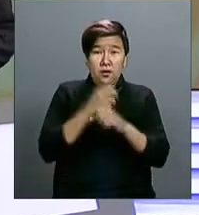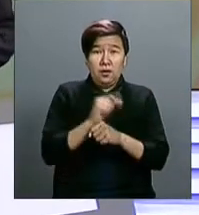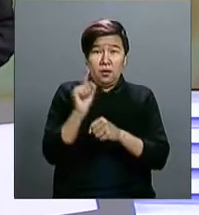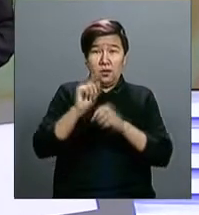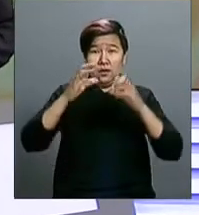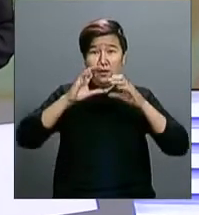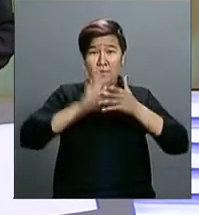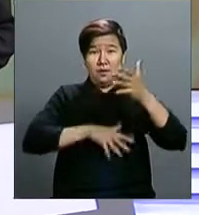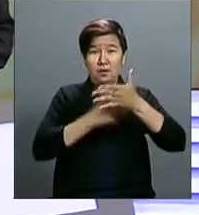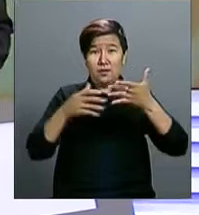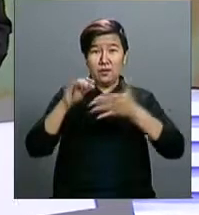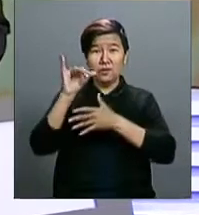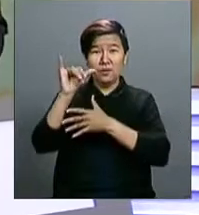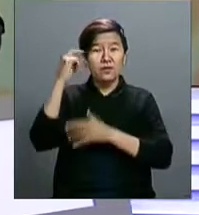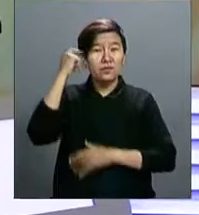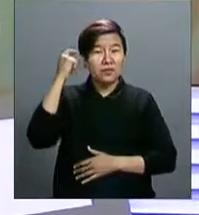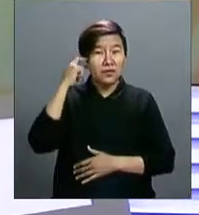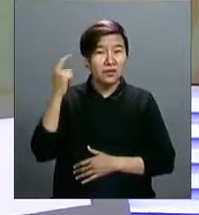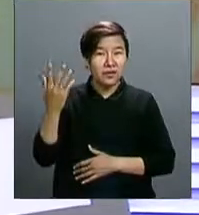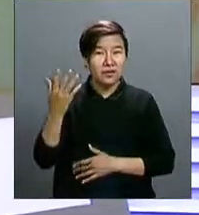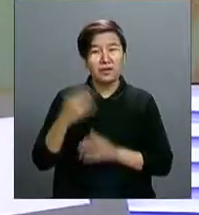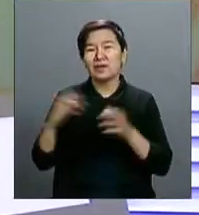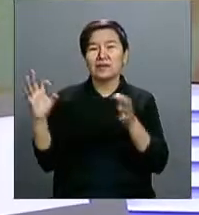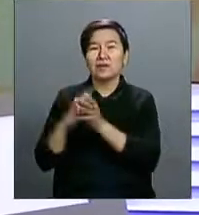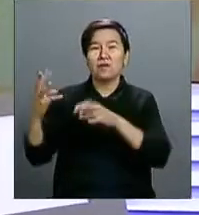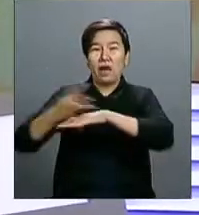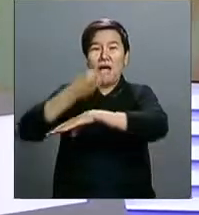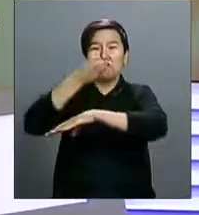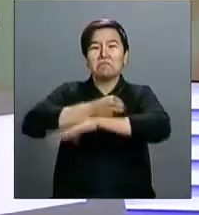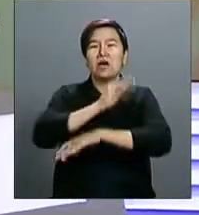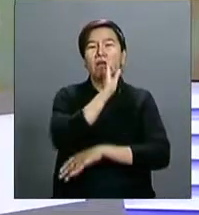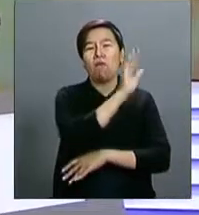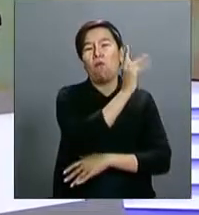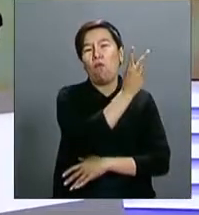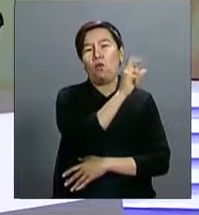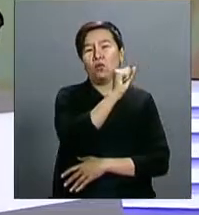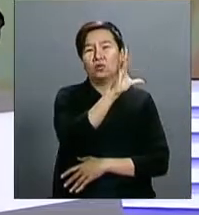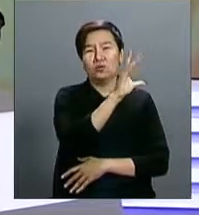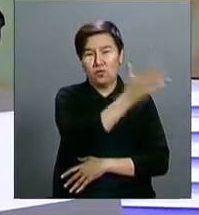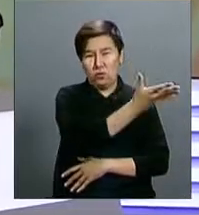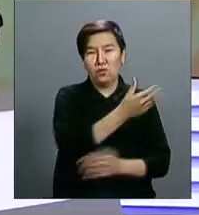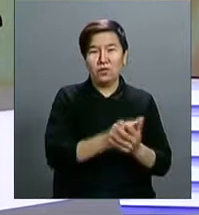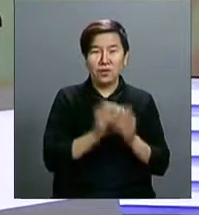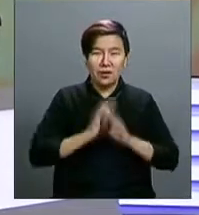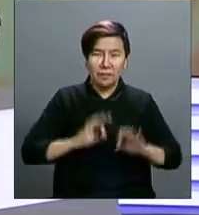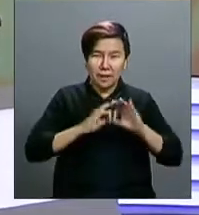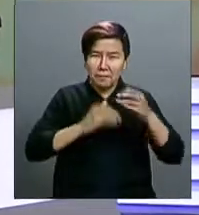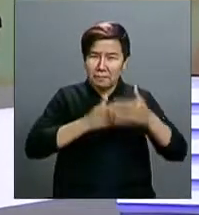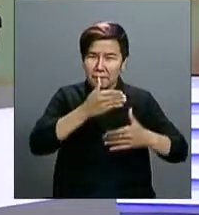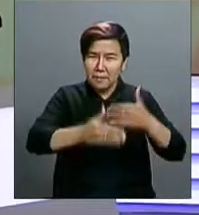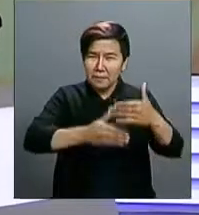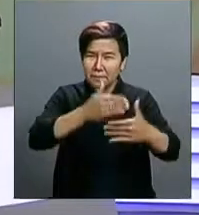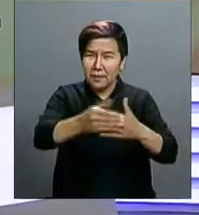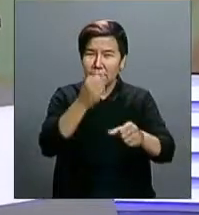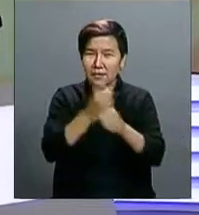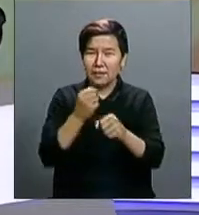าตินั้นก็คือหนึ่งในยุทธศาสตร์ทางการเมืองของคสช.แต่ว่ากำลังขับเคลื่อนผ่านงานการบ้าน